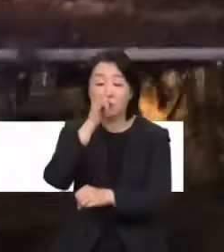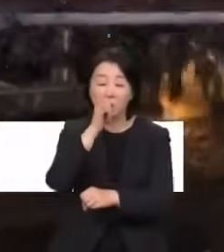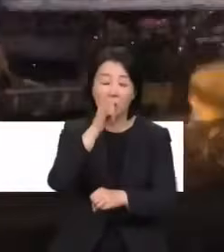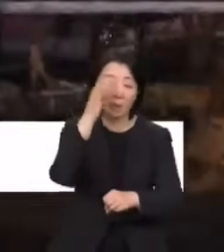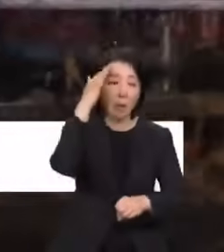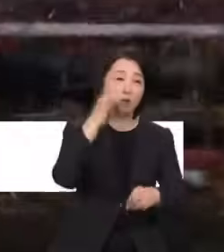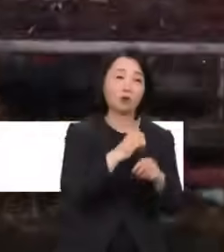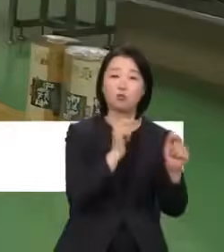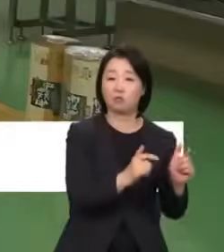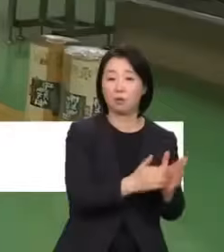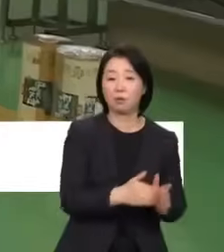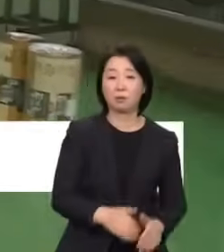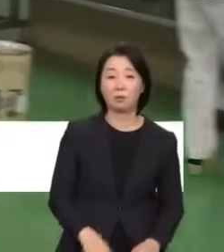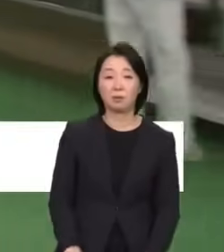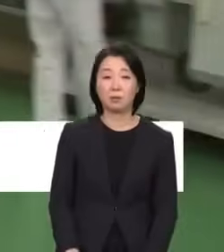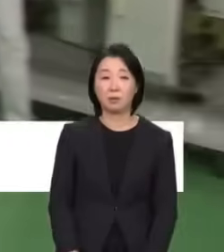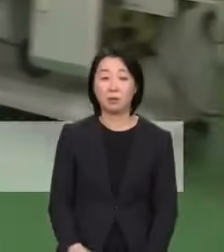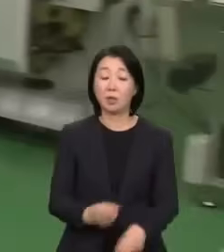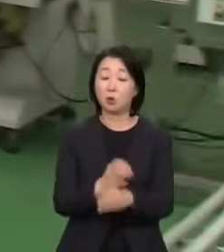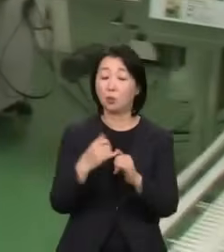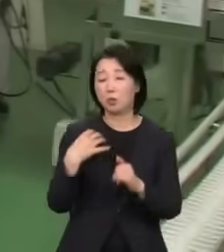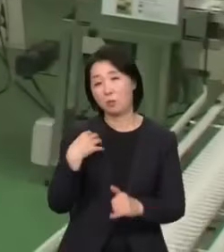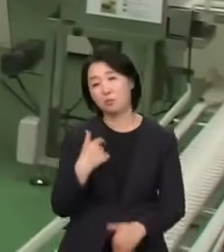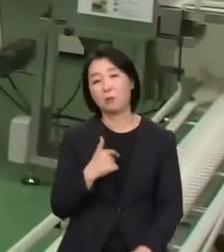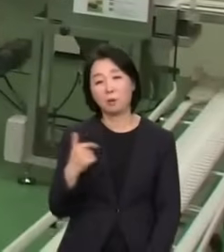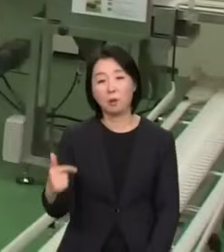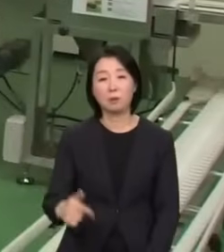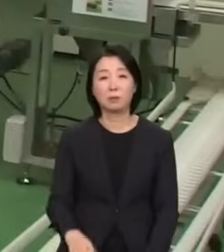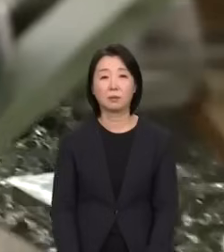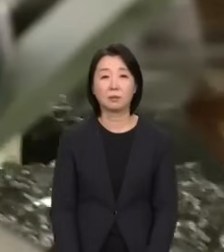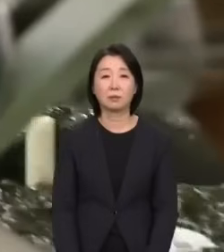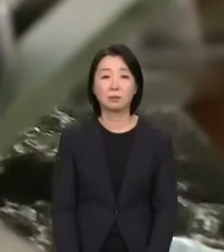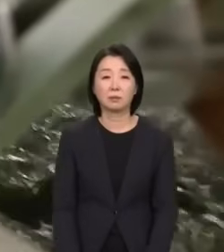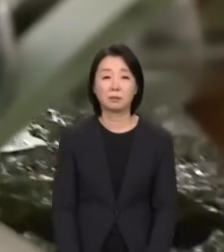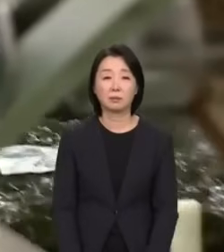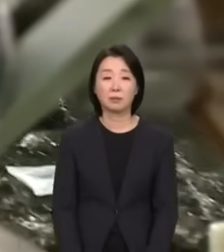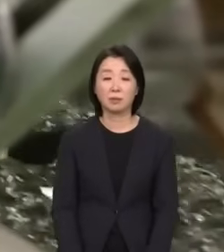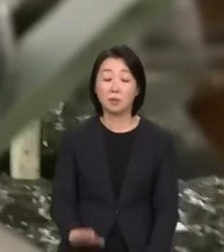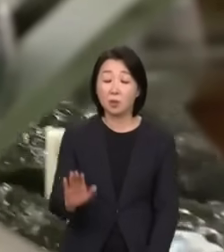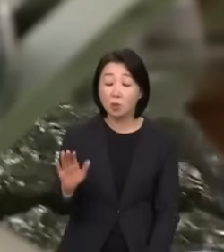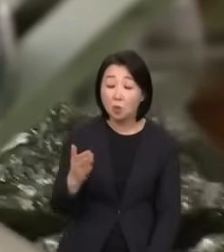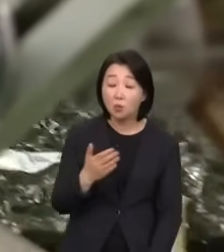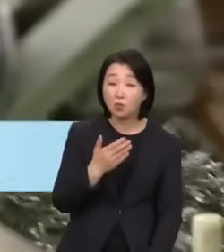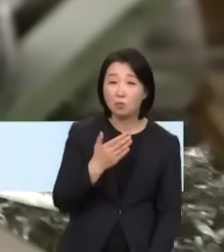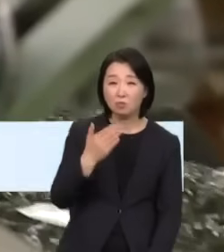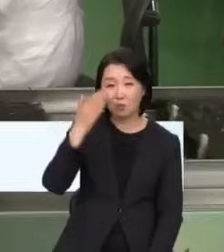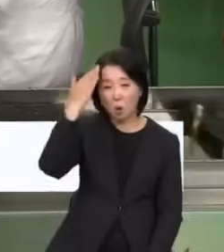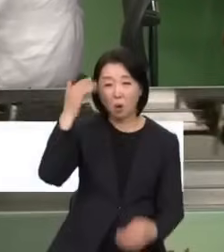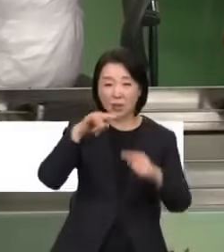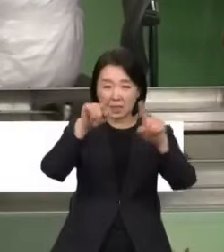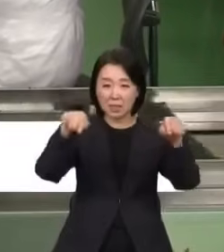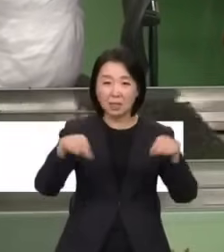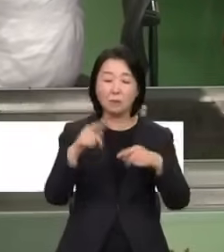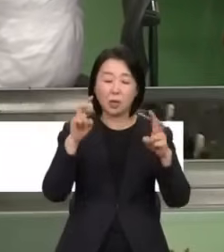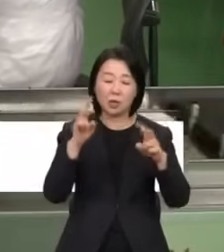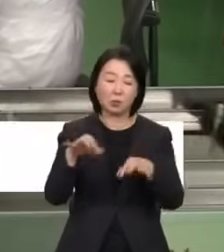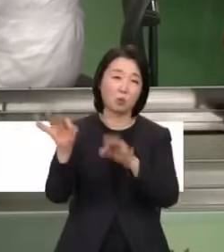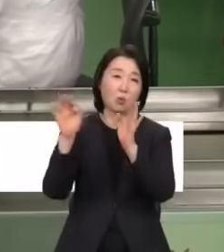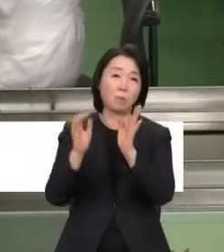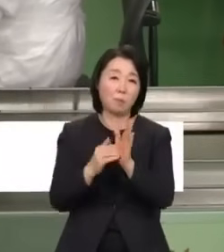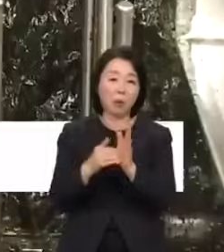상황도 벌어졌습니다. 소비자 부담은 더 커질 전망입니다. 최근 주요 조미김 업체들이 값을 올린 데다